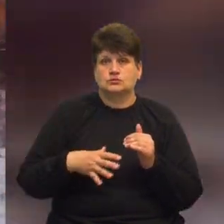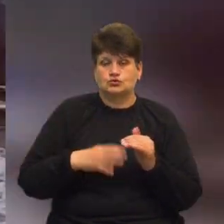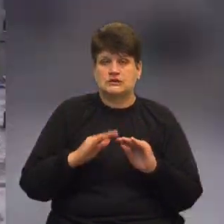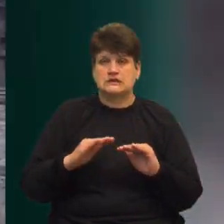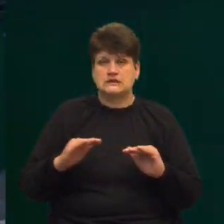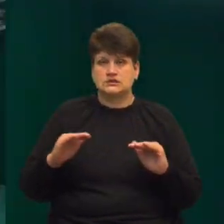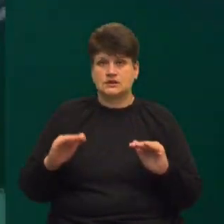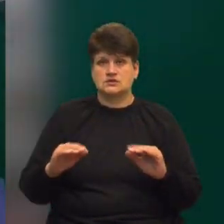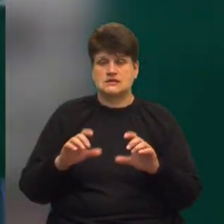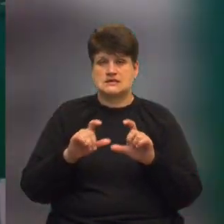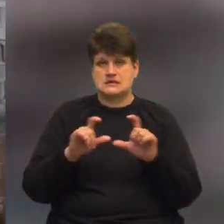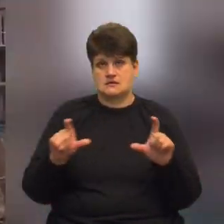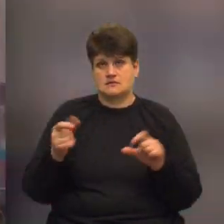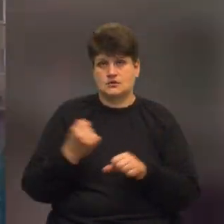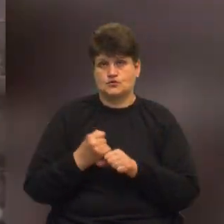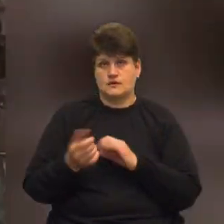вона працювала.